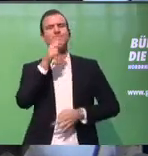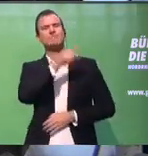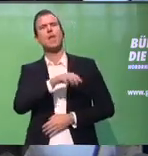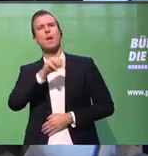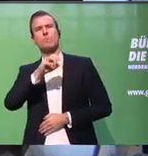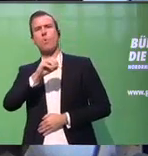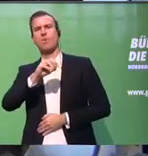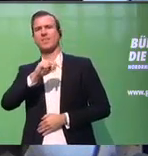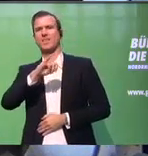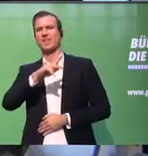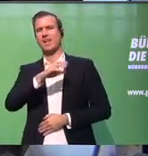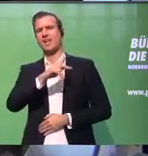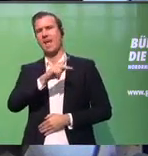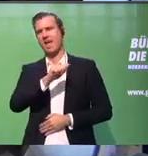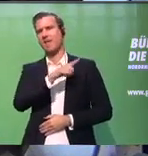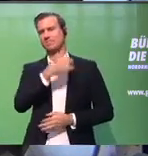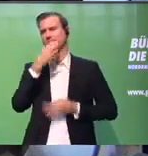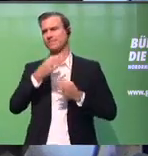machen.